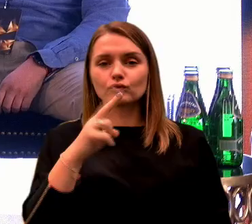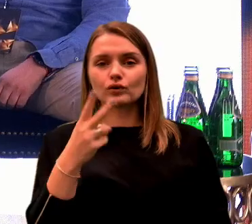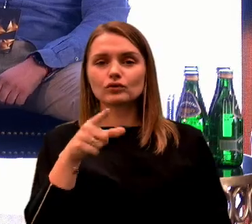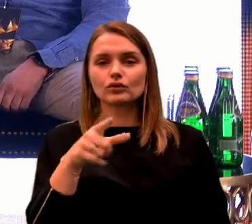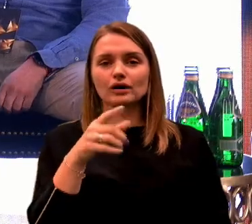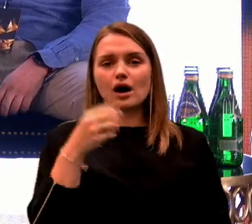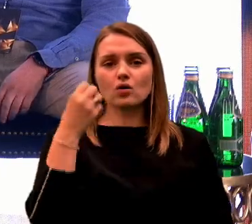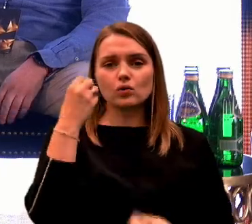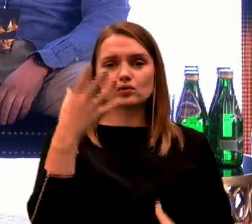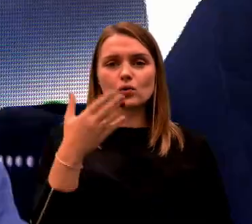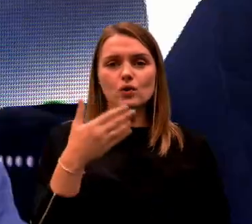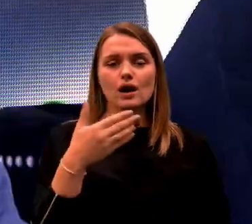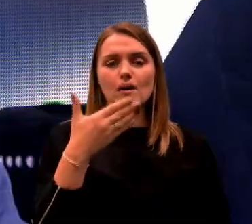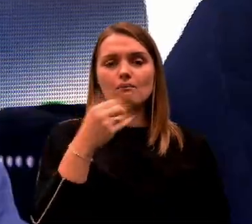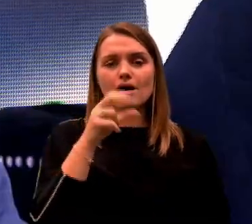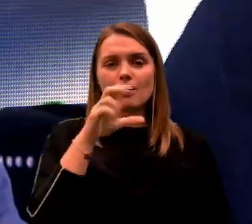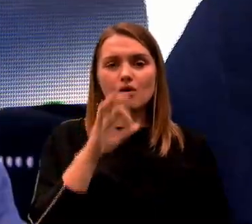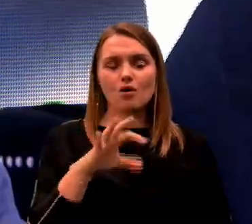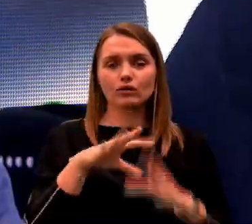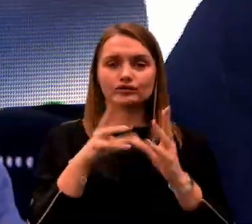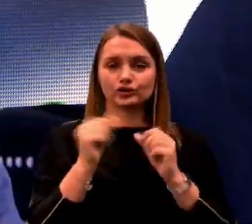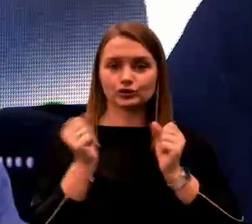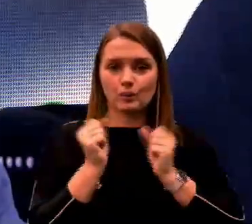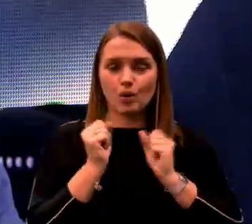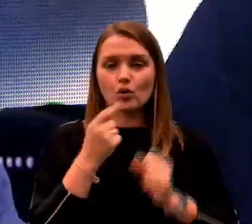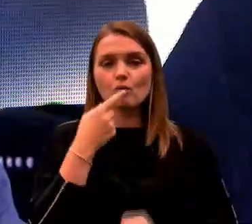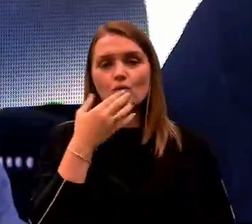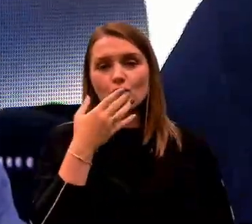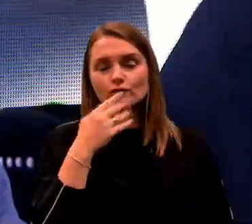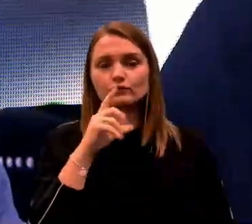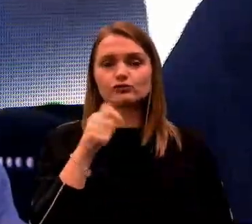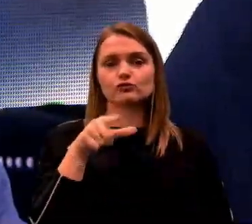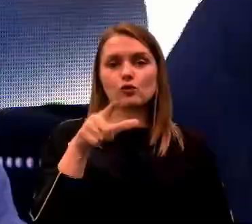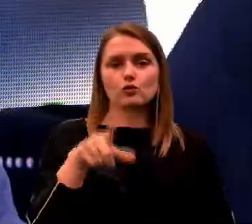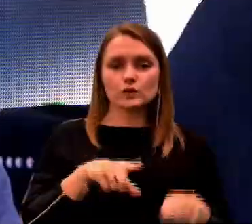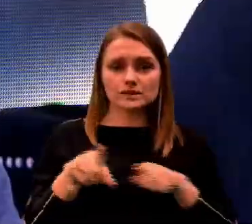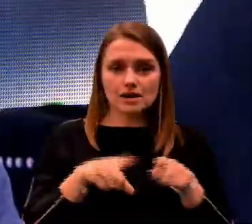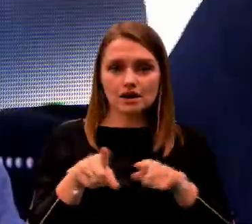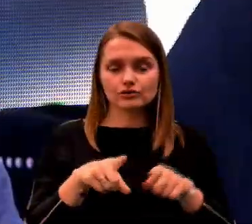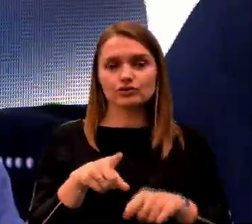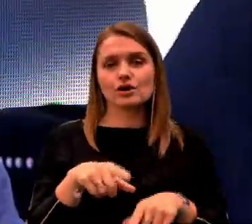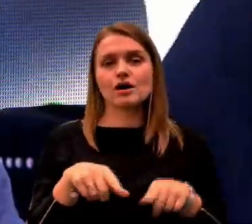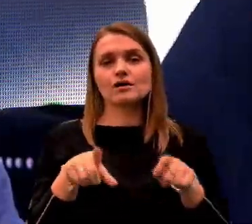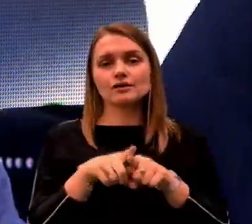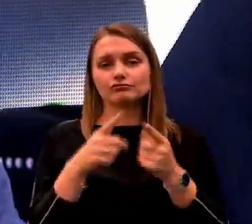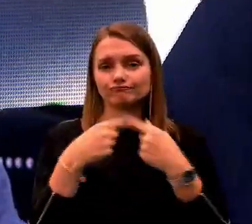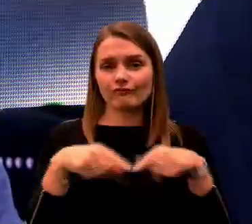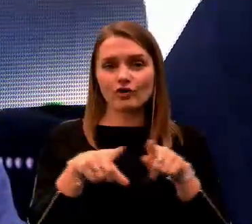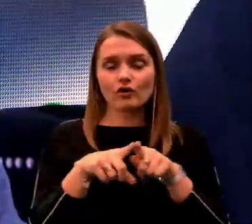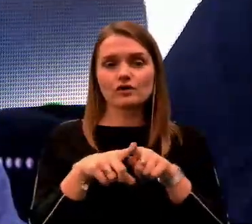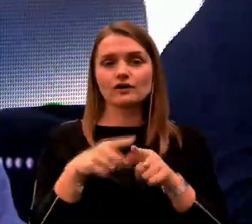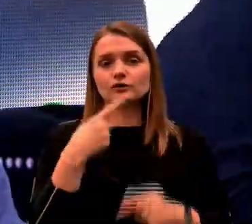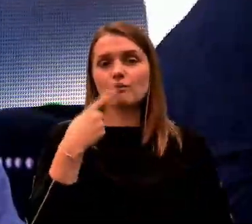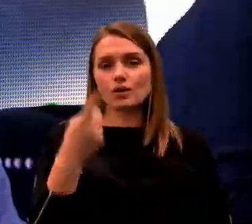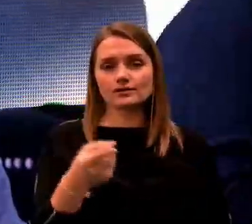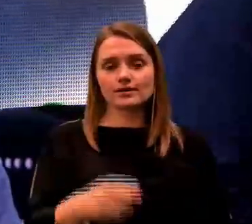nic się nie dzieje bez wiedzy szefa, gdzie ludzie boją się mówić to, co myślą. Nie jest to wskazane, żeby mówić to, co się myśli. Należy raczej wykonywać